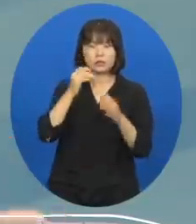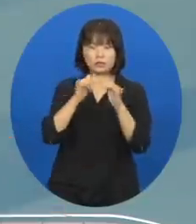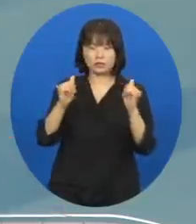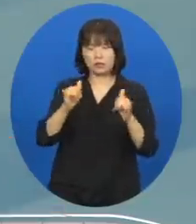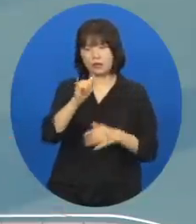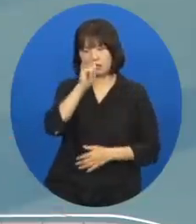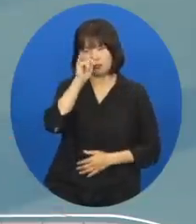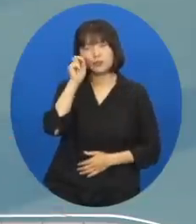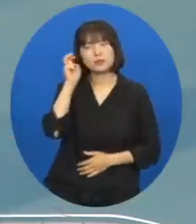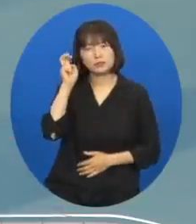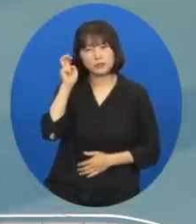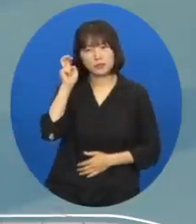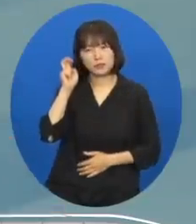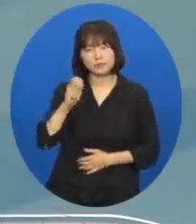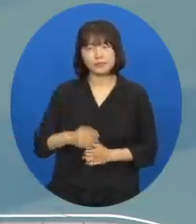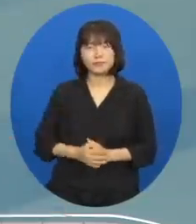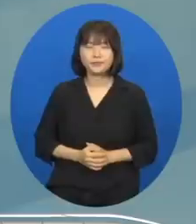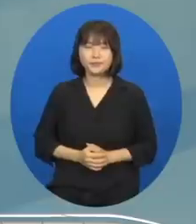계실 겁니다.